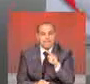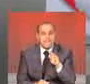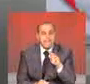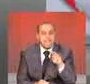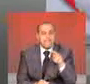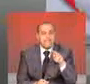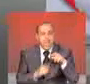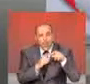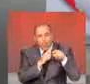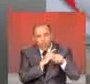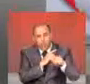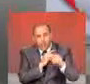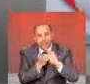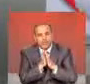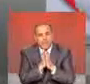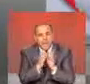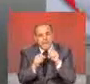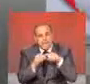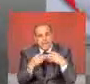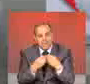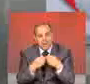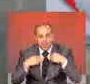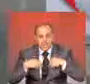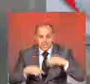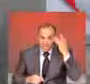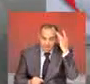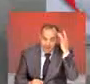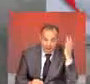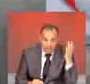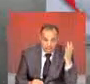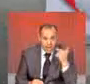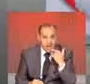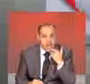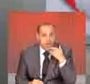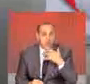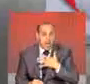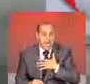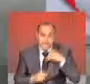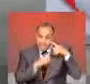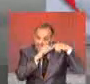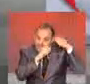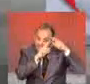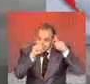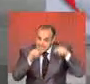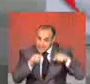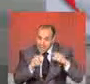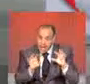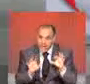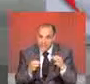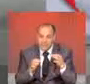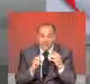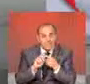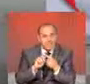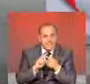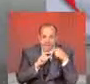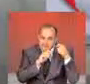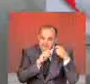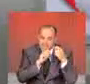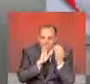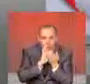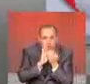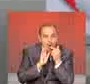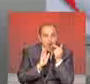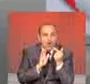المناطق القاحلة بالاشتراك مع وزارة الثقافة، أتاح لمحبي السينما بالجهة اكتشاف خصوصيات الفيلم